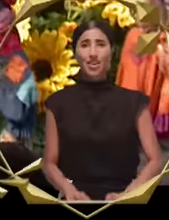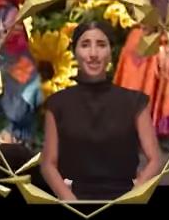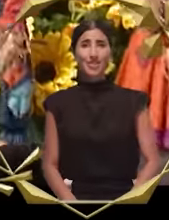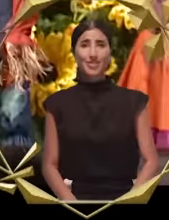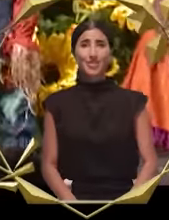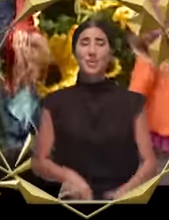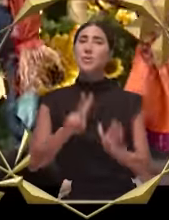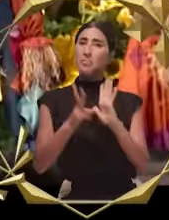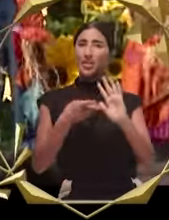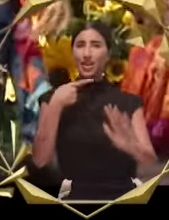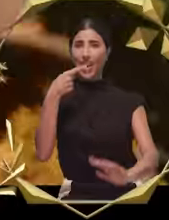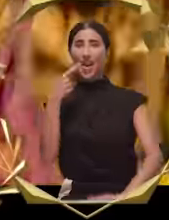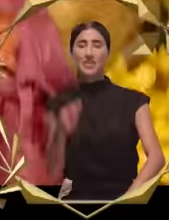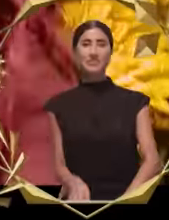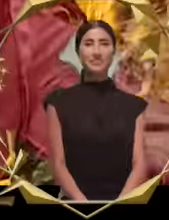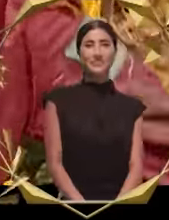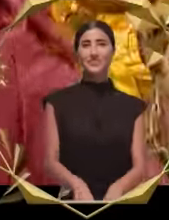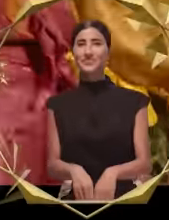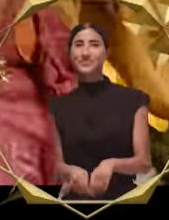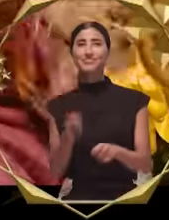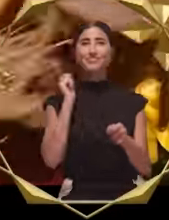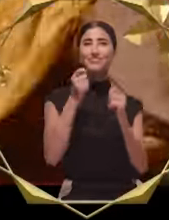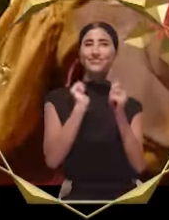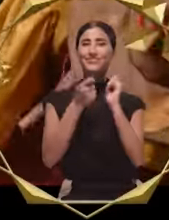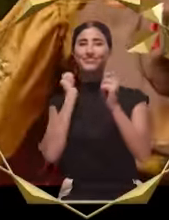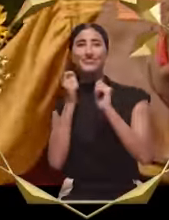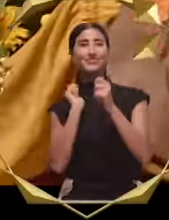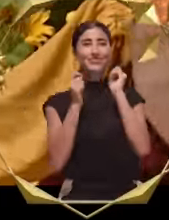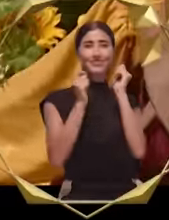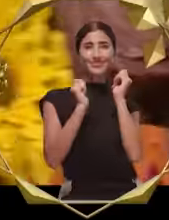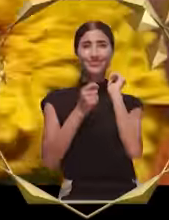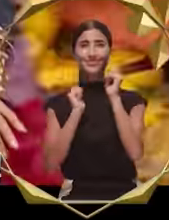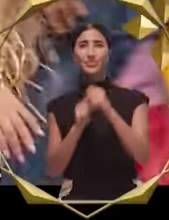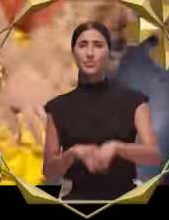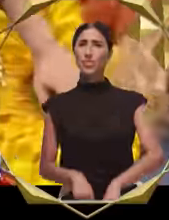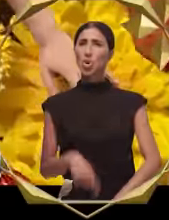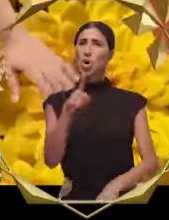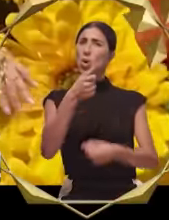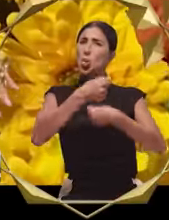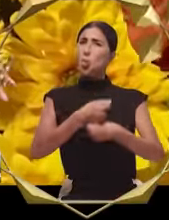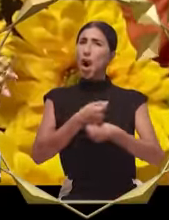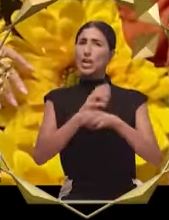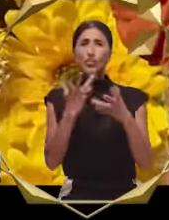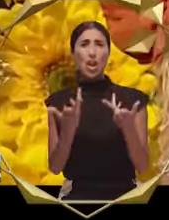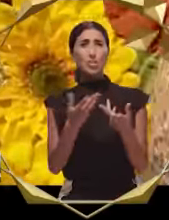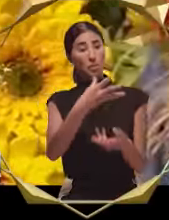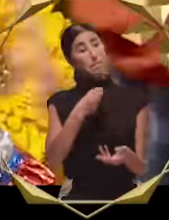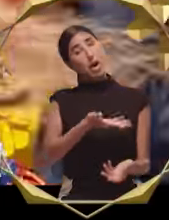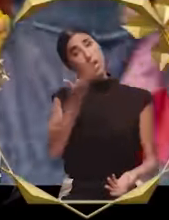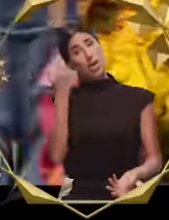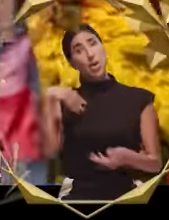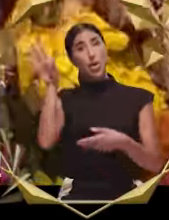خيار. أنا فزاعة بنت القش، لما تقفين